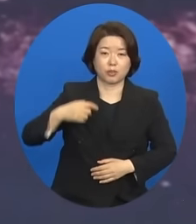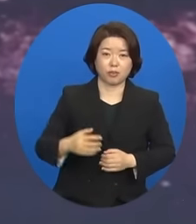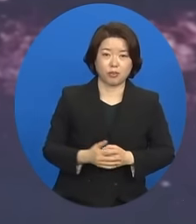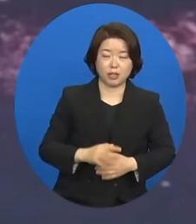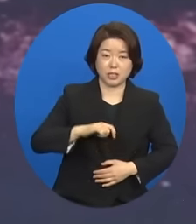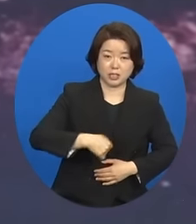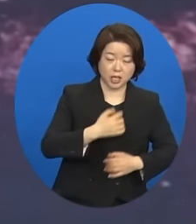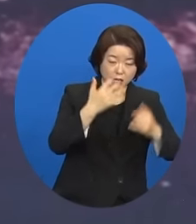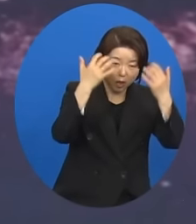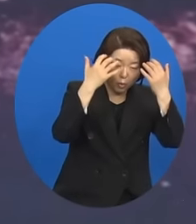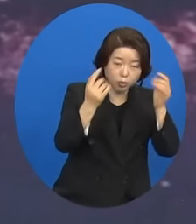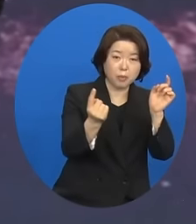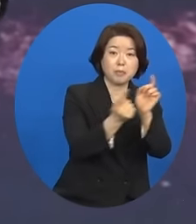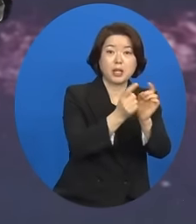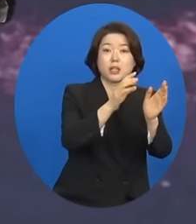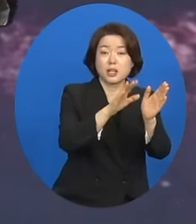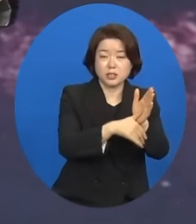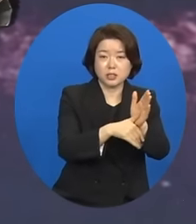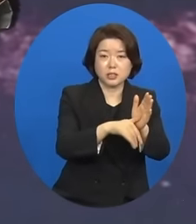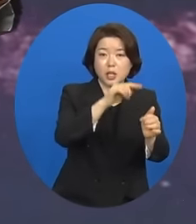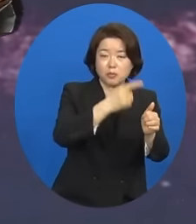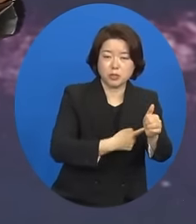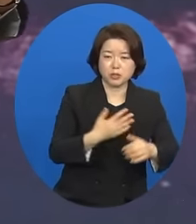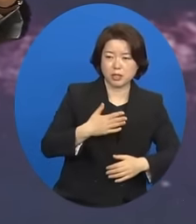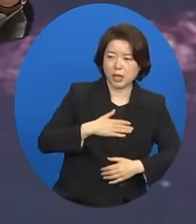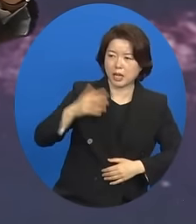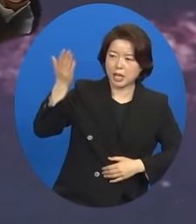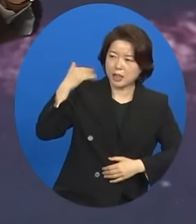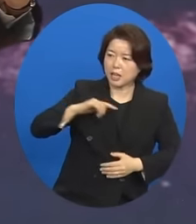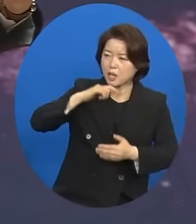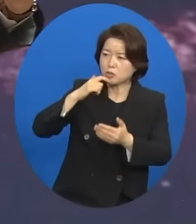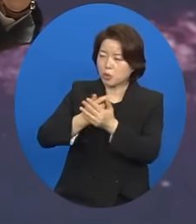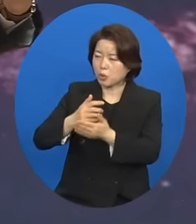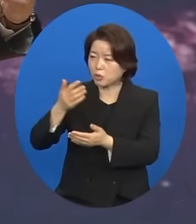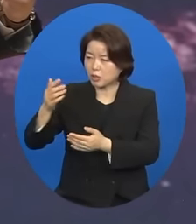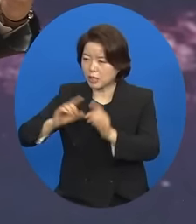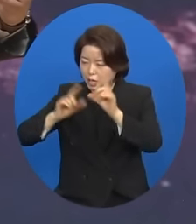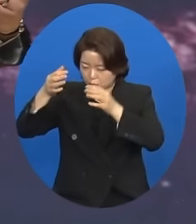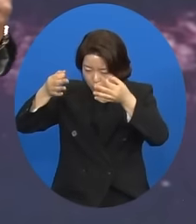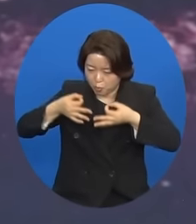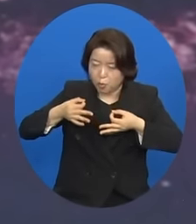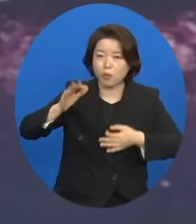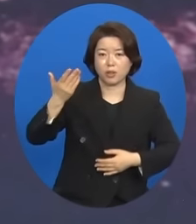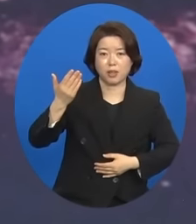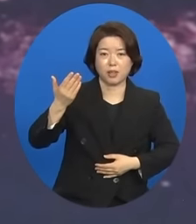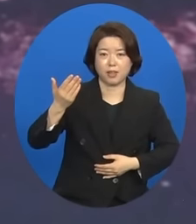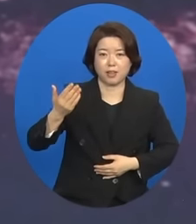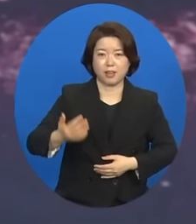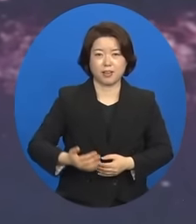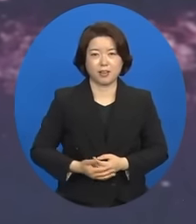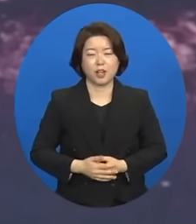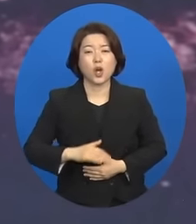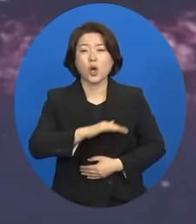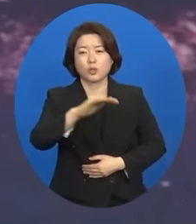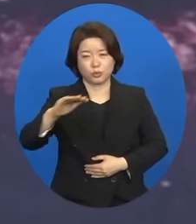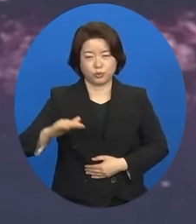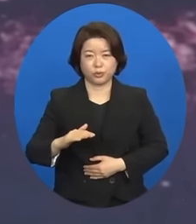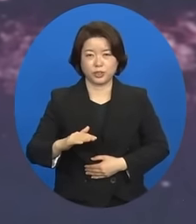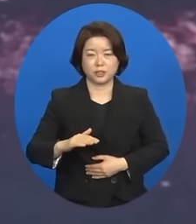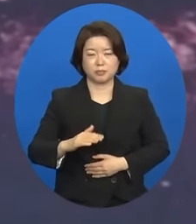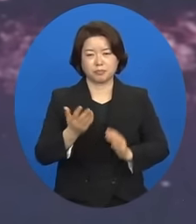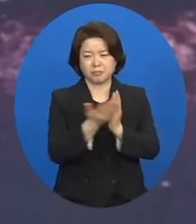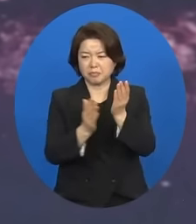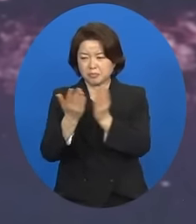고통을 비로서 나의 그 속였던 모습을 보게 되는 것이죠 여러분 우리 모슨